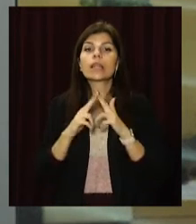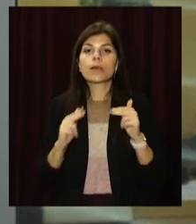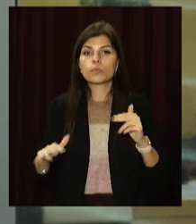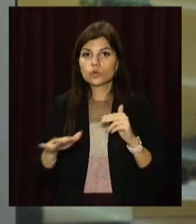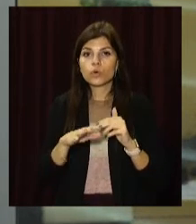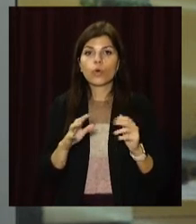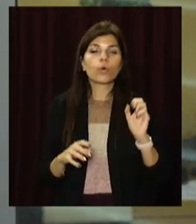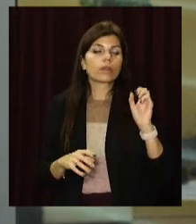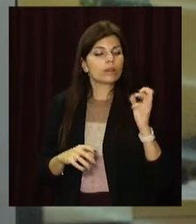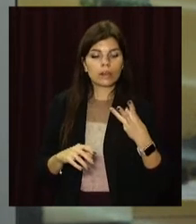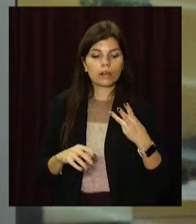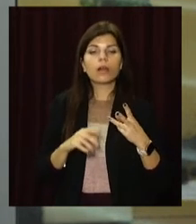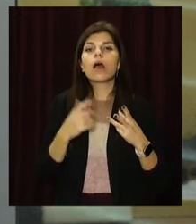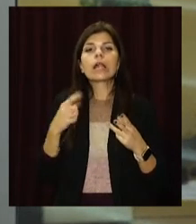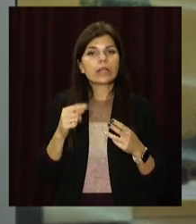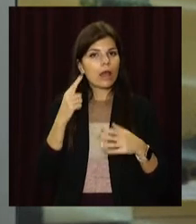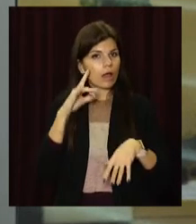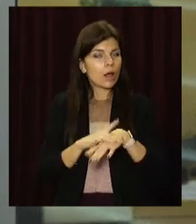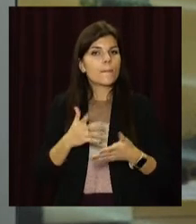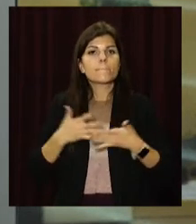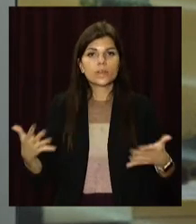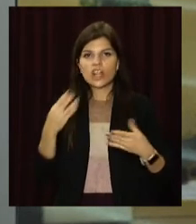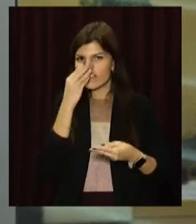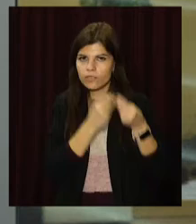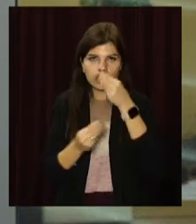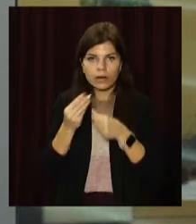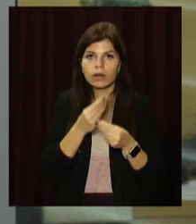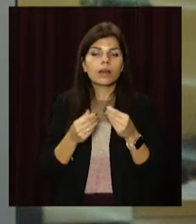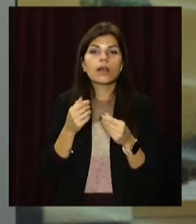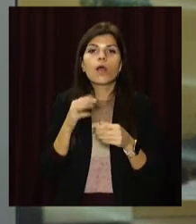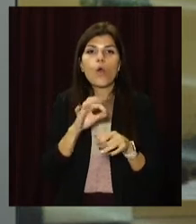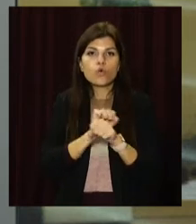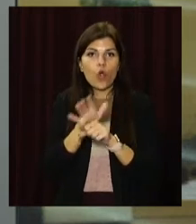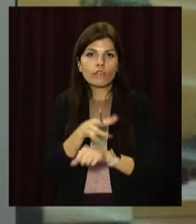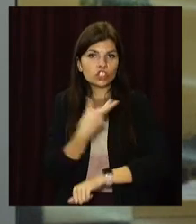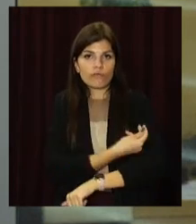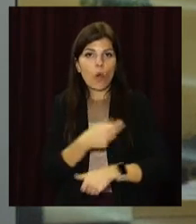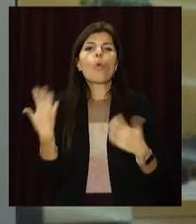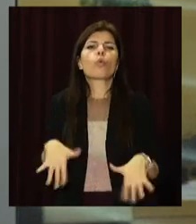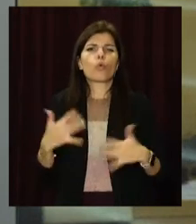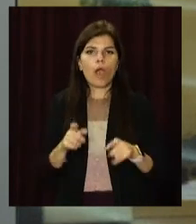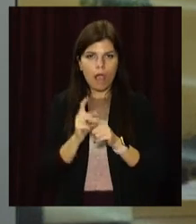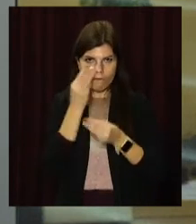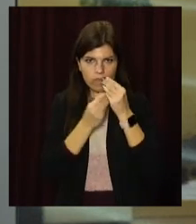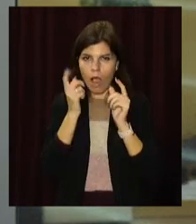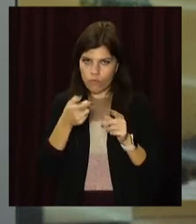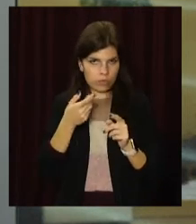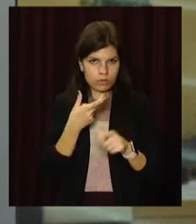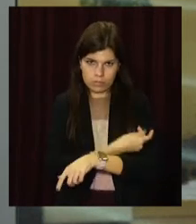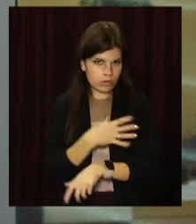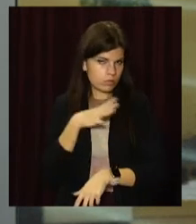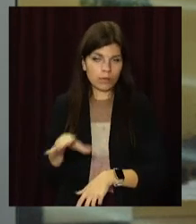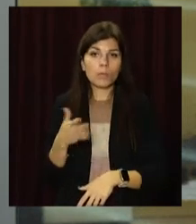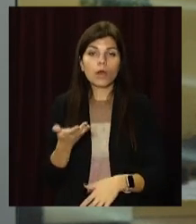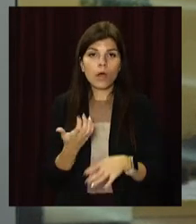Дніпропетровщина у трійці областей, де виявили найбільшу кількість фальшивих сертифікатів про ковід-щеплення. Про це заявили в головному